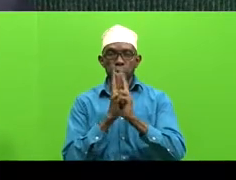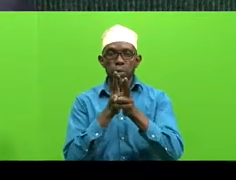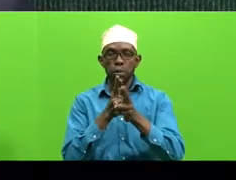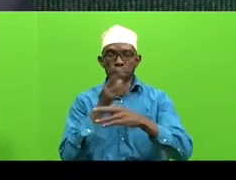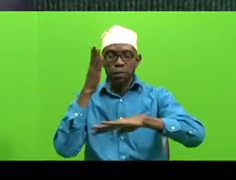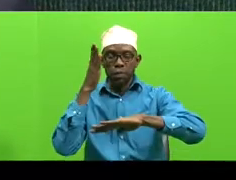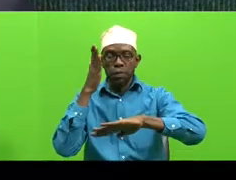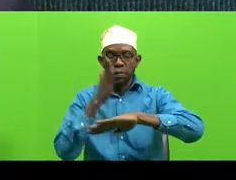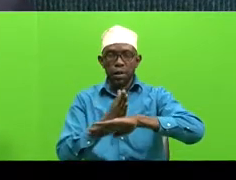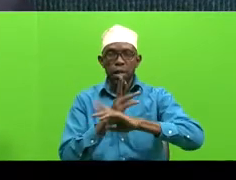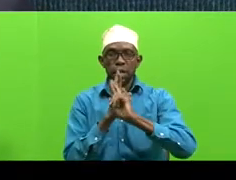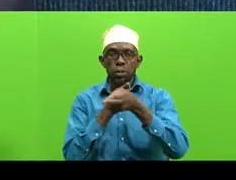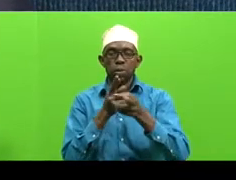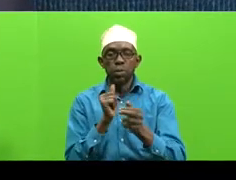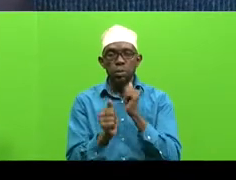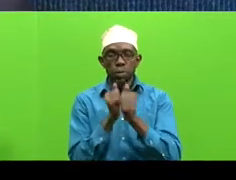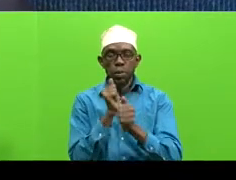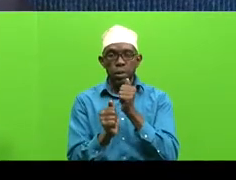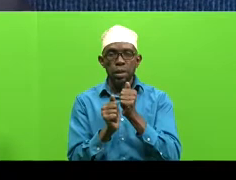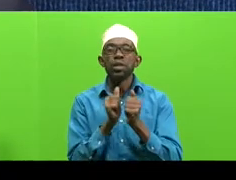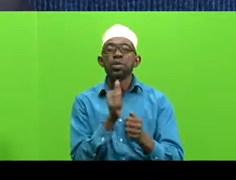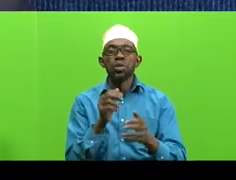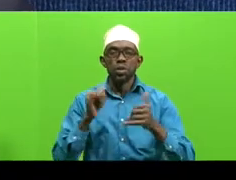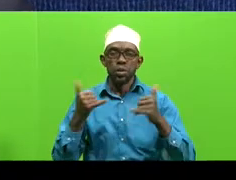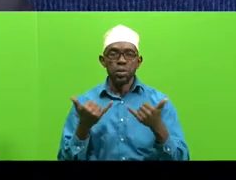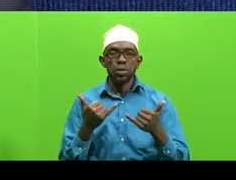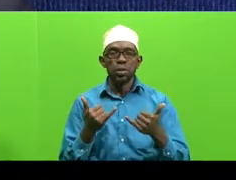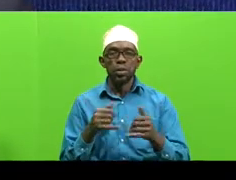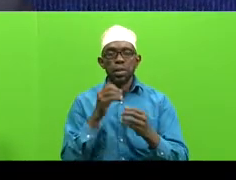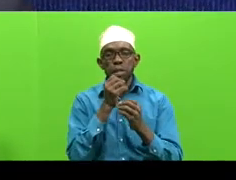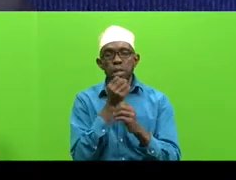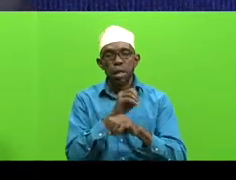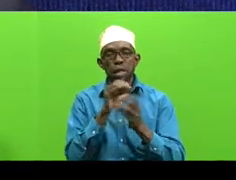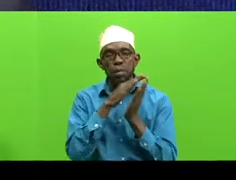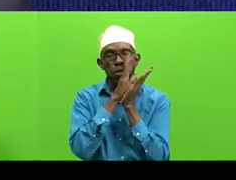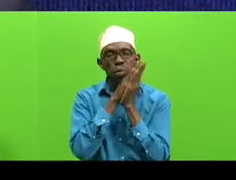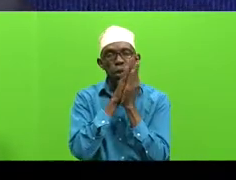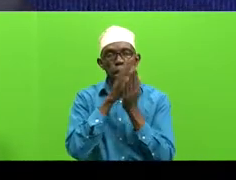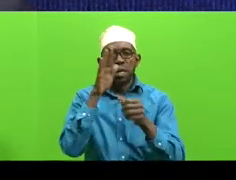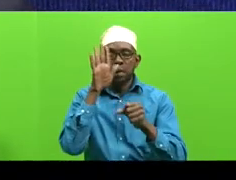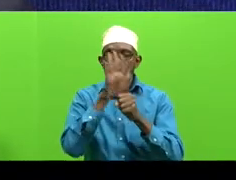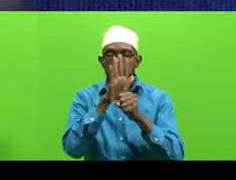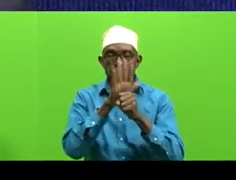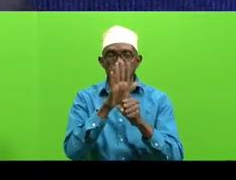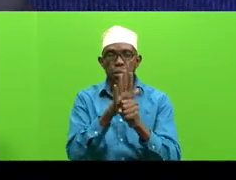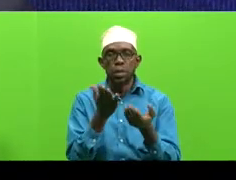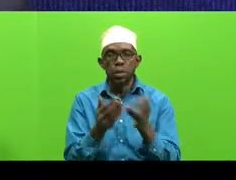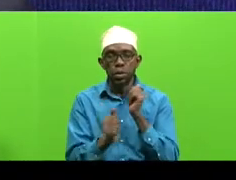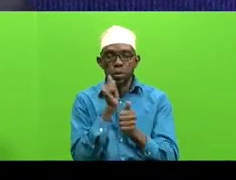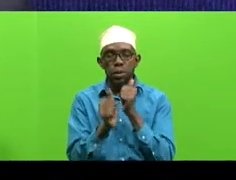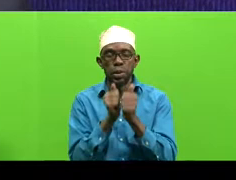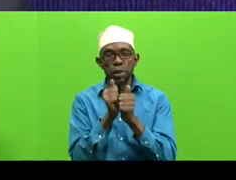gushi kama ile si habari tena, ile ni uvumi, ile ni lies, propaganda, ambayo